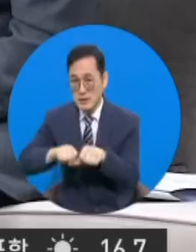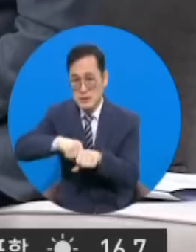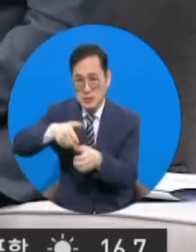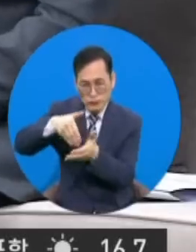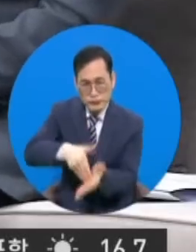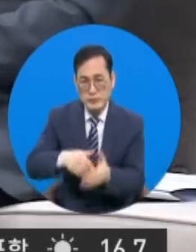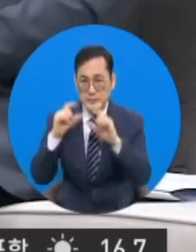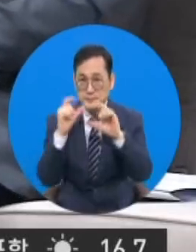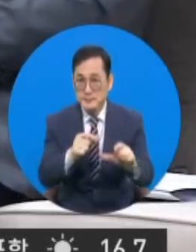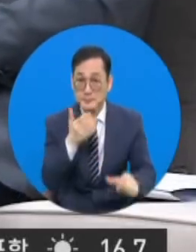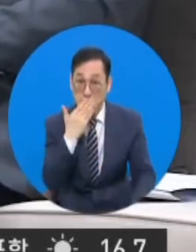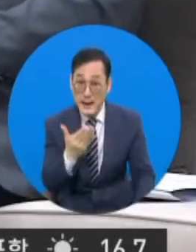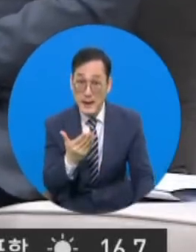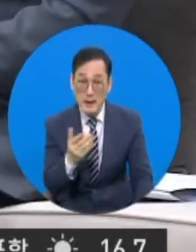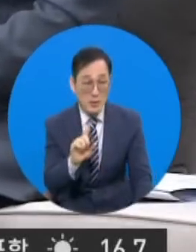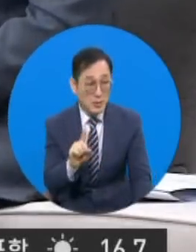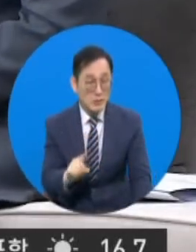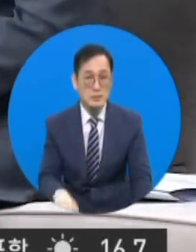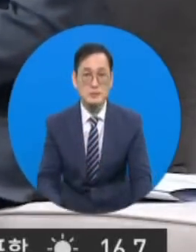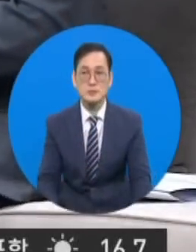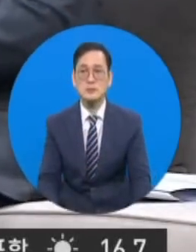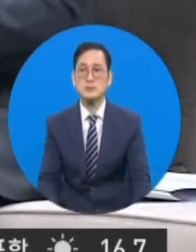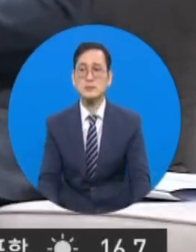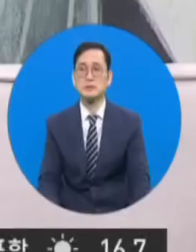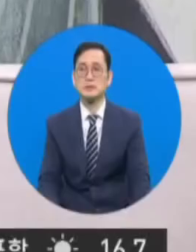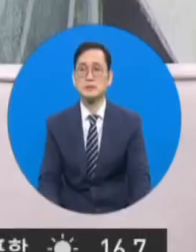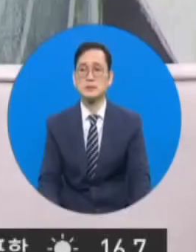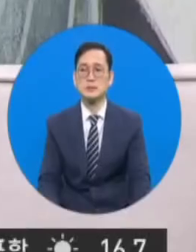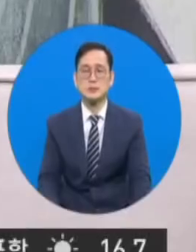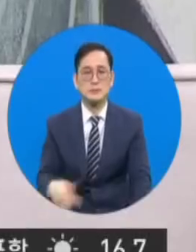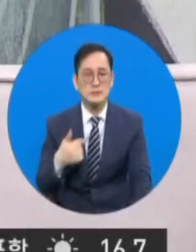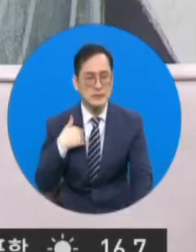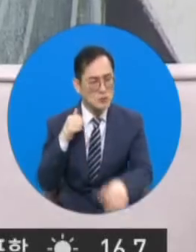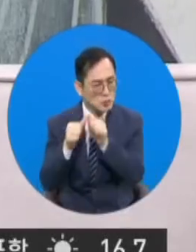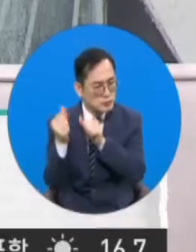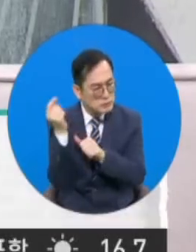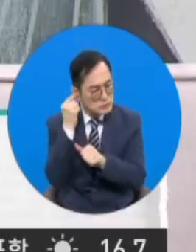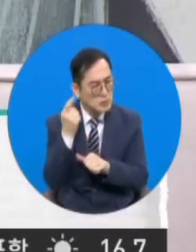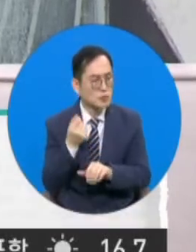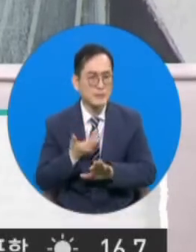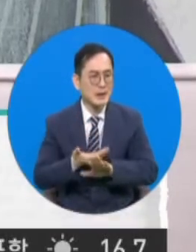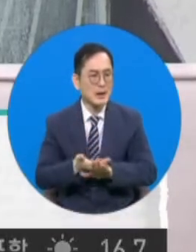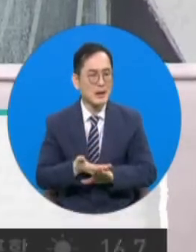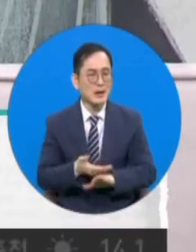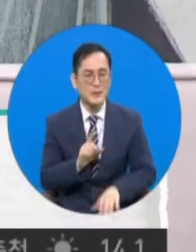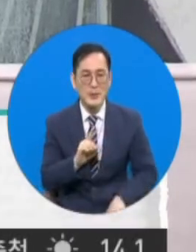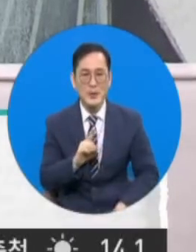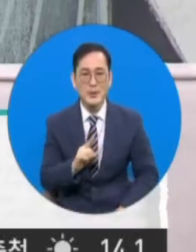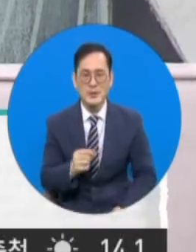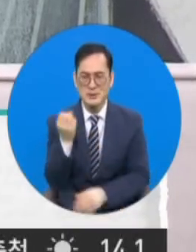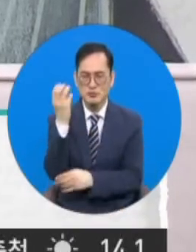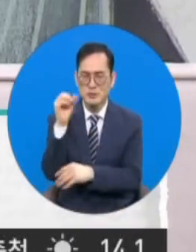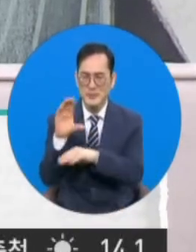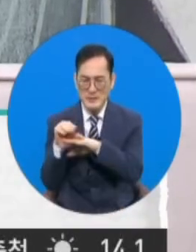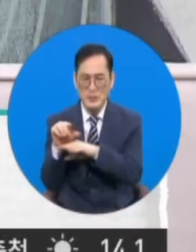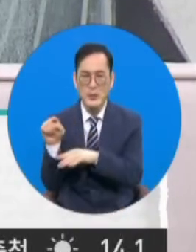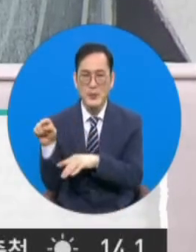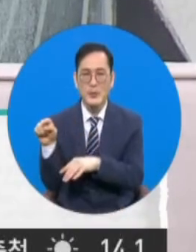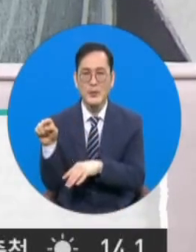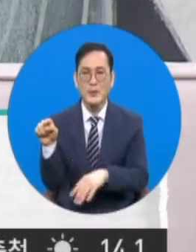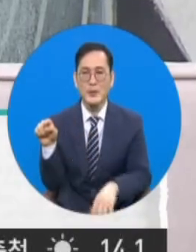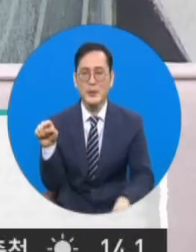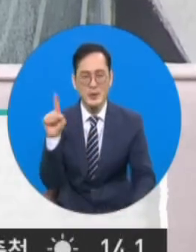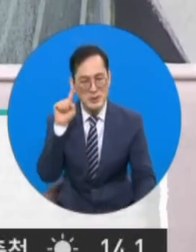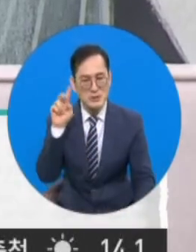강한 징계를 할 것으로 보입니다 어떻게 보이세요 제가 듣는 이야기는 좀 틀리거든요 제가 듣는 이야기는 그러니까 언론에서는 대략 한